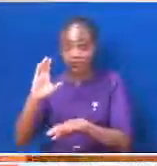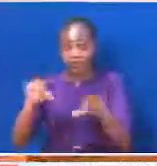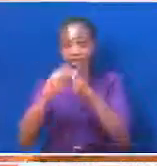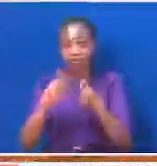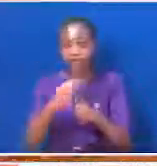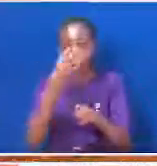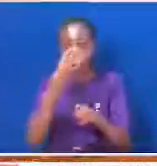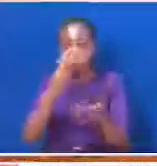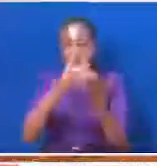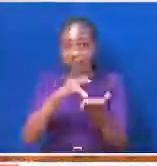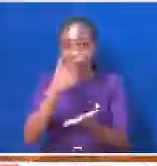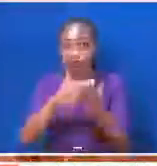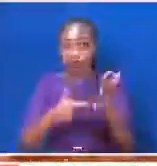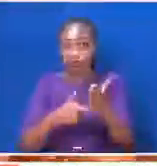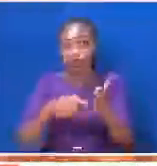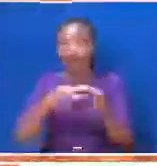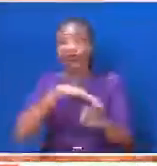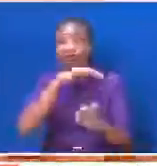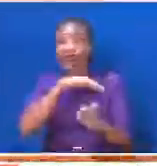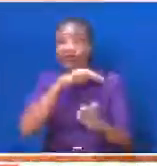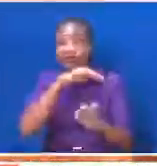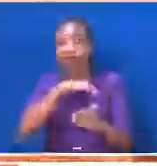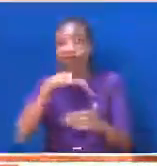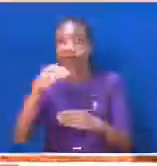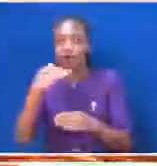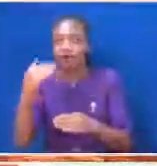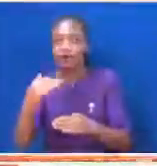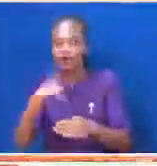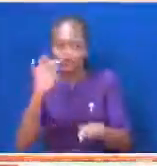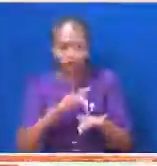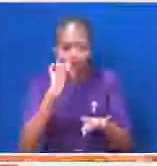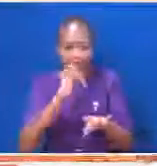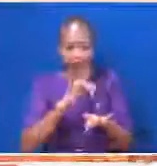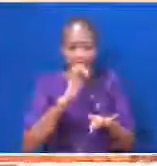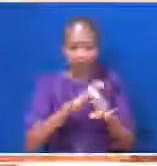ruto akis sitia kW maa raila Oda ameku akiva tume